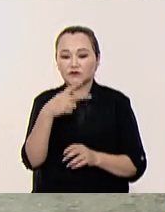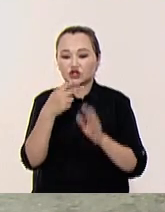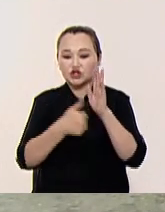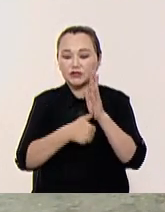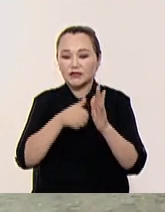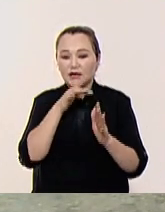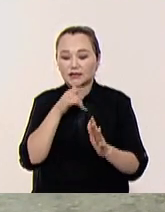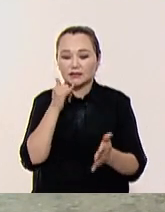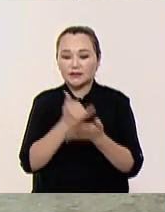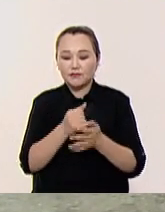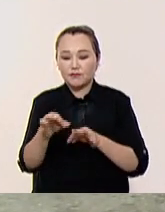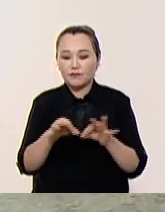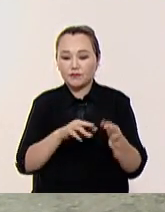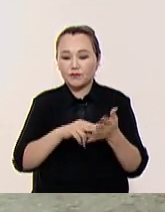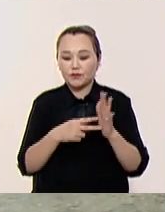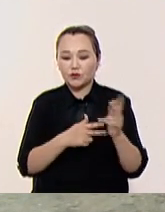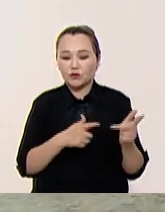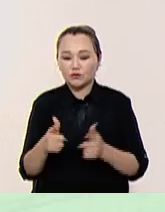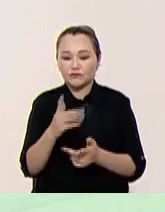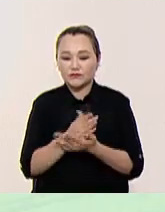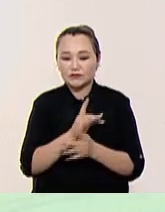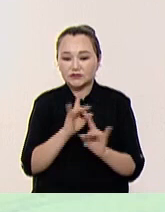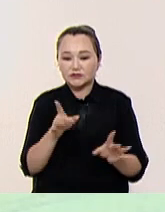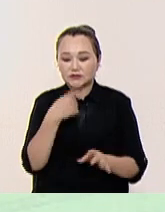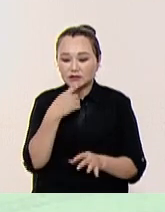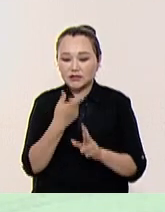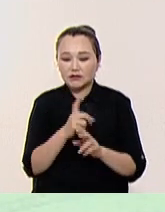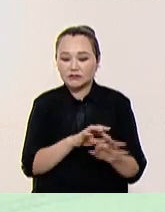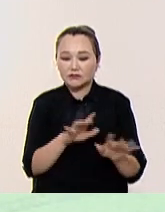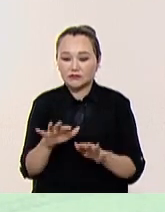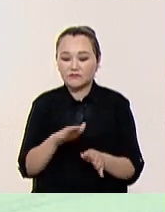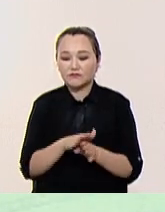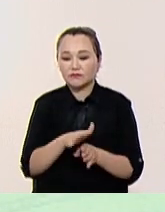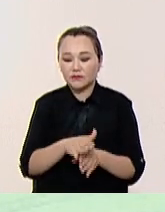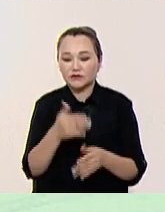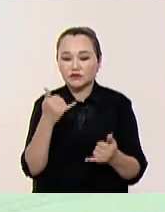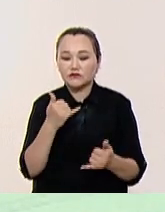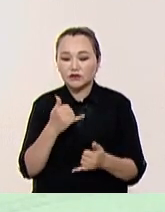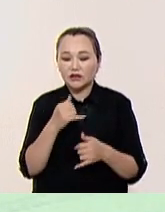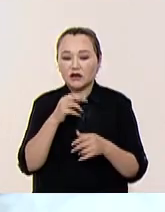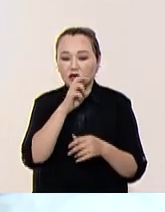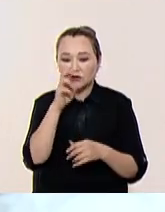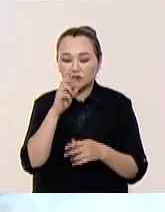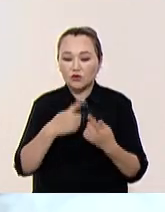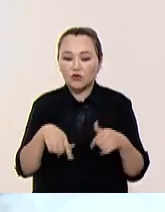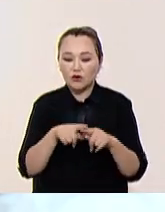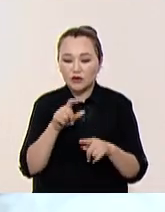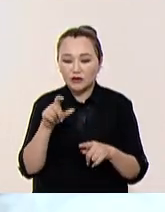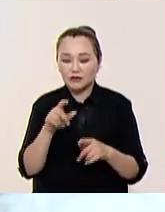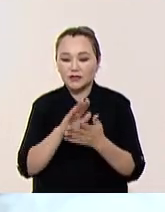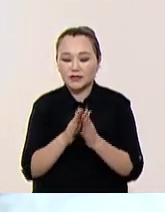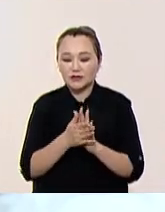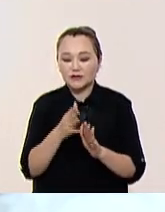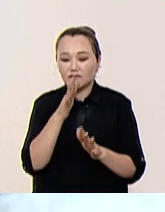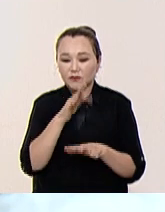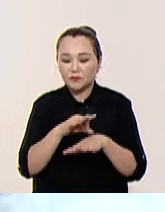2022-2026 жылдарға арналған жоспарды да әзірледік дейді. Бұл іс-шараларды іске асыру үшін енді мүдделі мемлекеттік органдармен келісу рәсімін